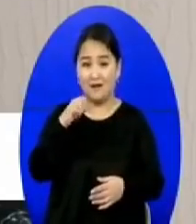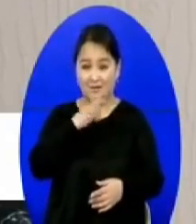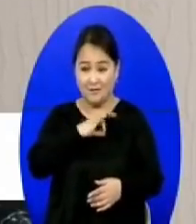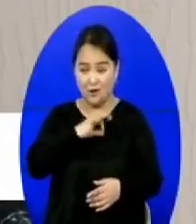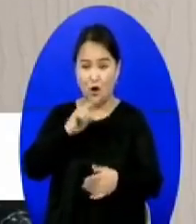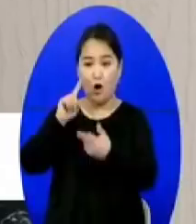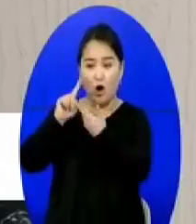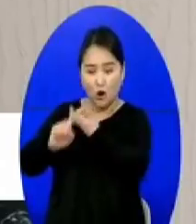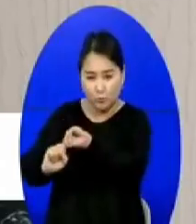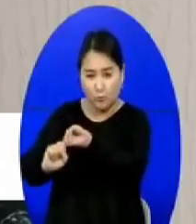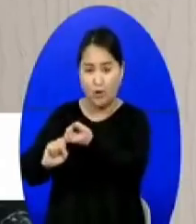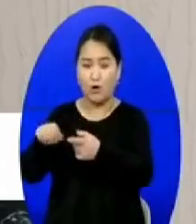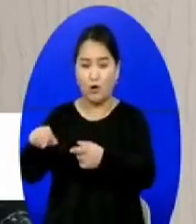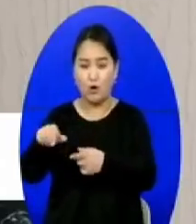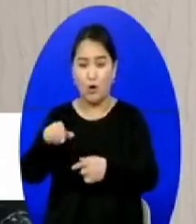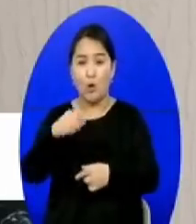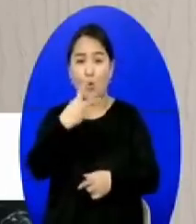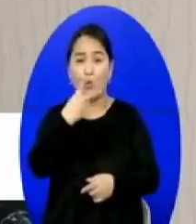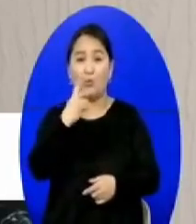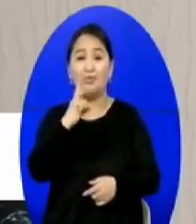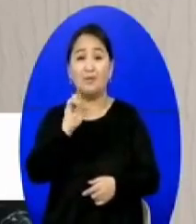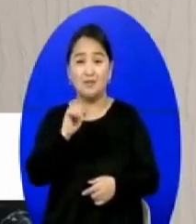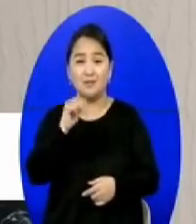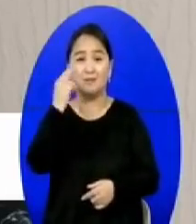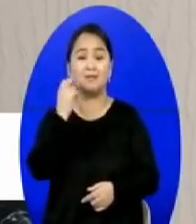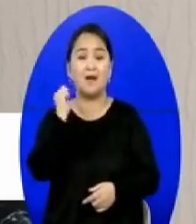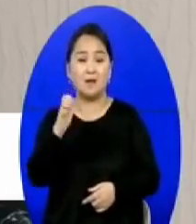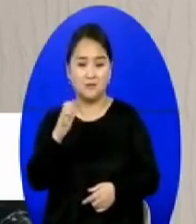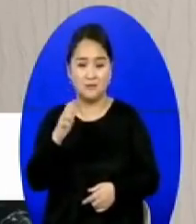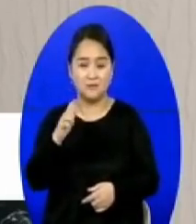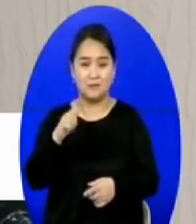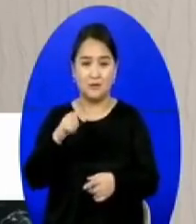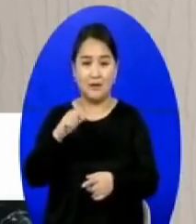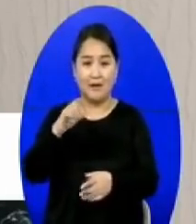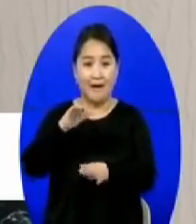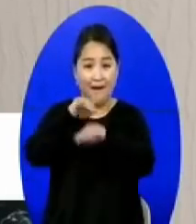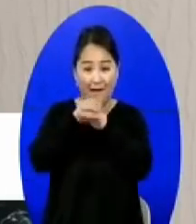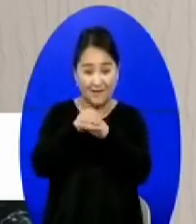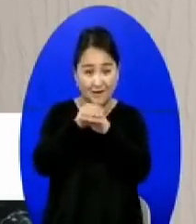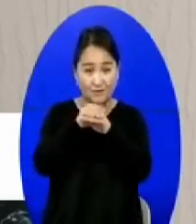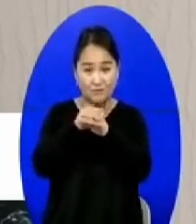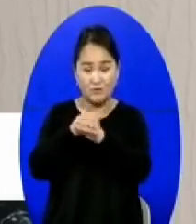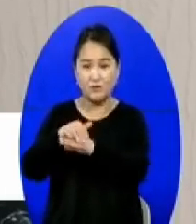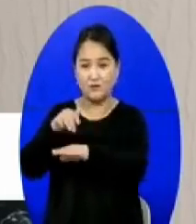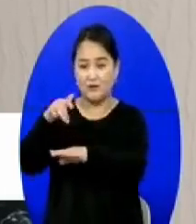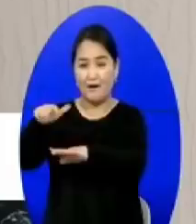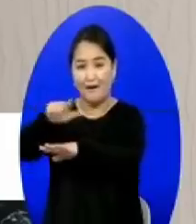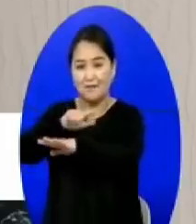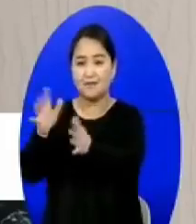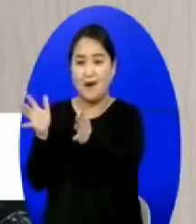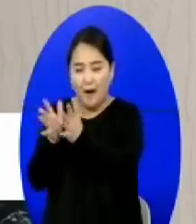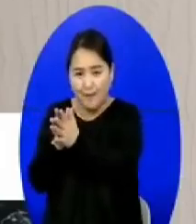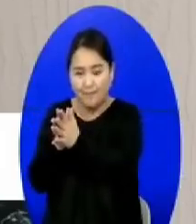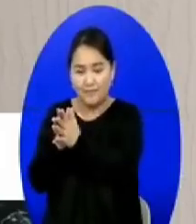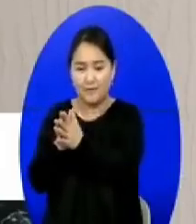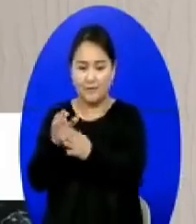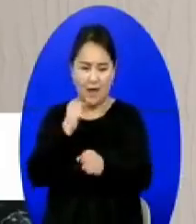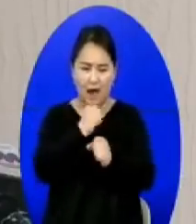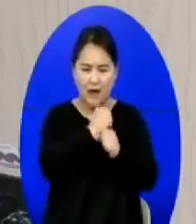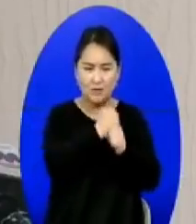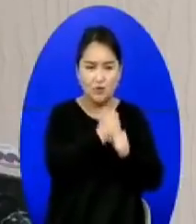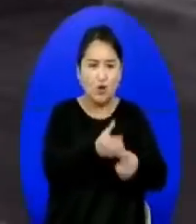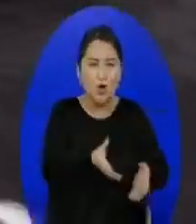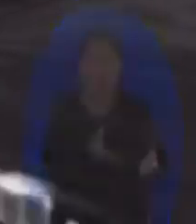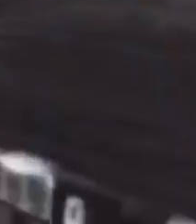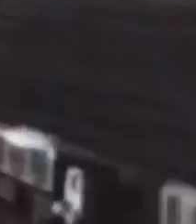сан хадгаламжийн төв за холбогдох байгууллагуудтай хамтраад энэ ажлыг ер нь хөнгөвчлөх талын асуудлуудыг бас ярилцж